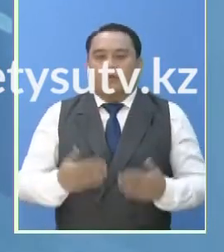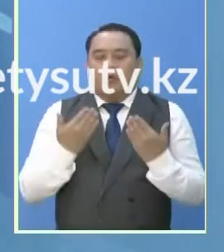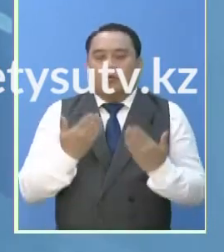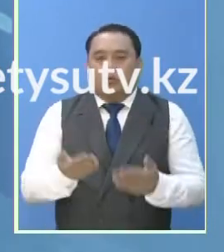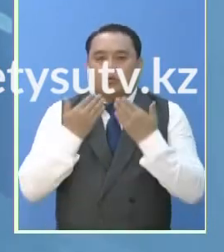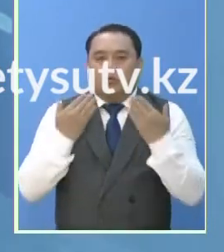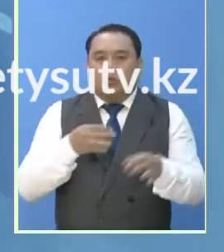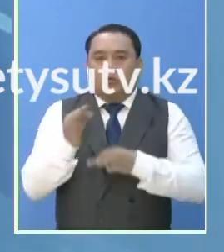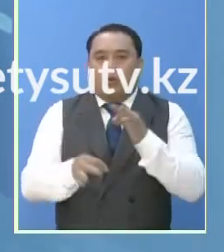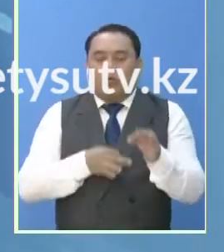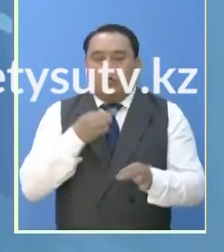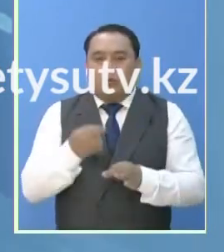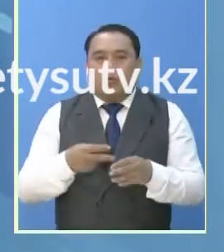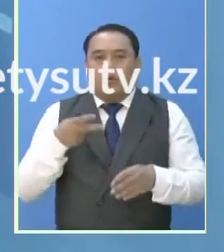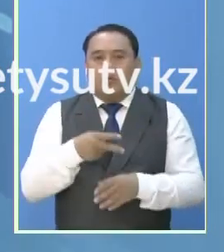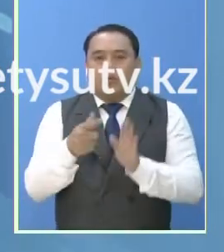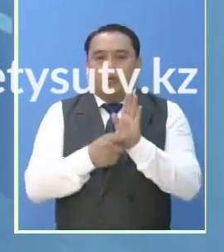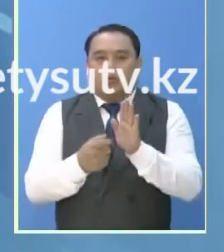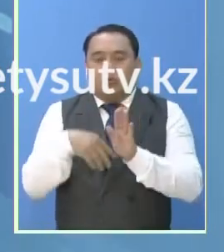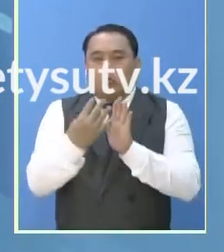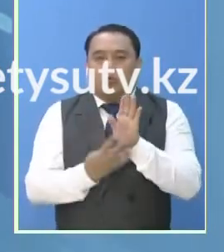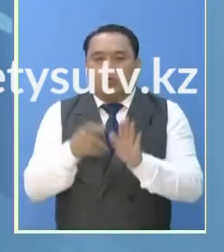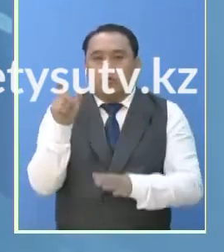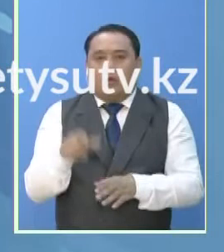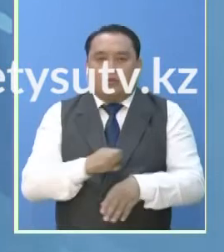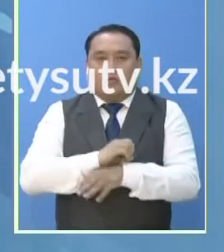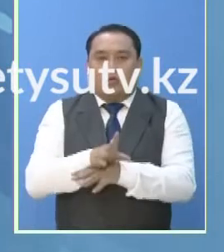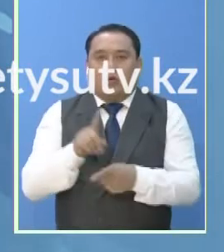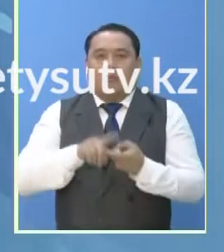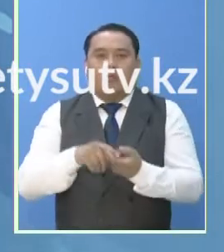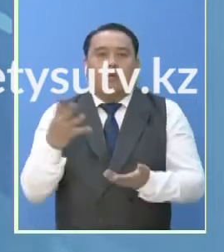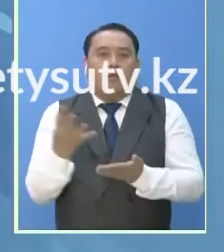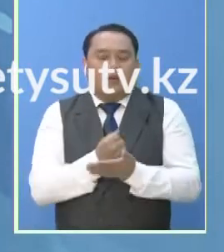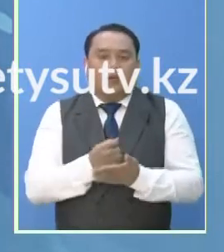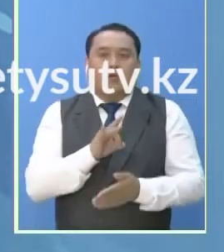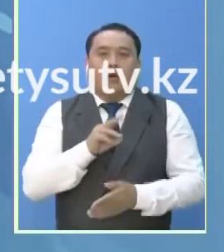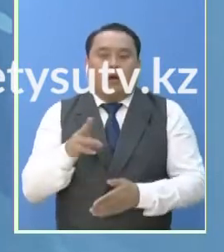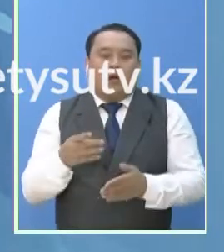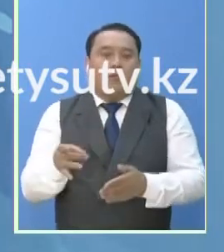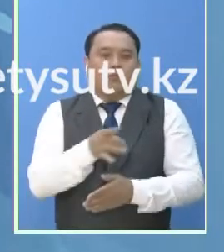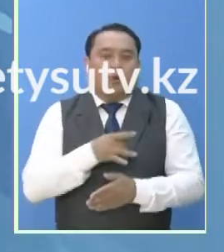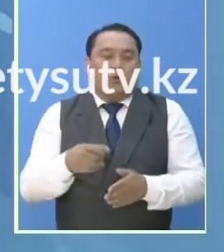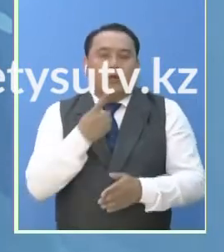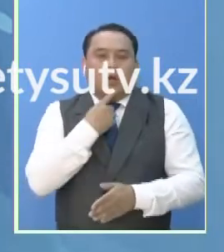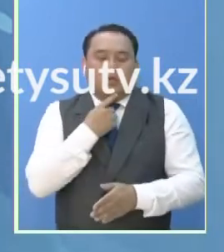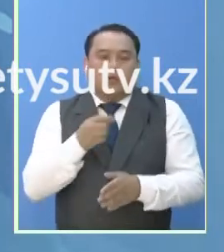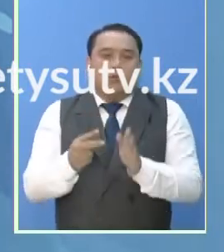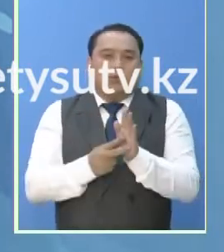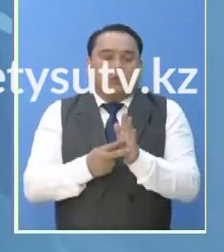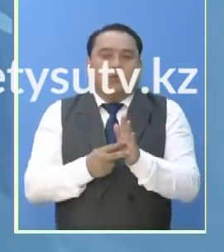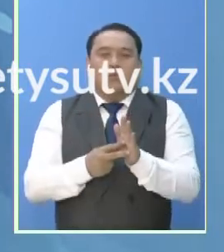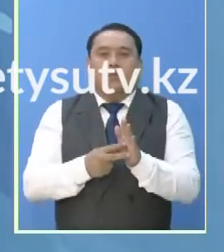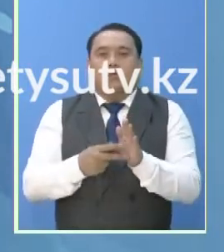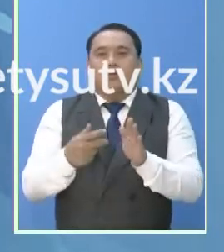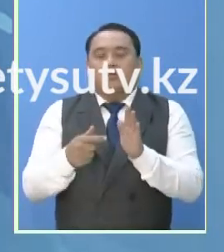соңғы тәулікте елімізде 2719 адамнан коронавирус анықталды. Республика бойынша 7 өңір қызыл, 8 өңір сары,